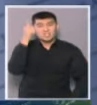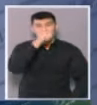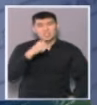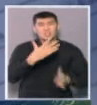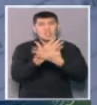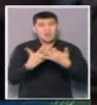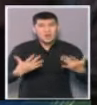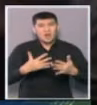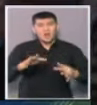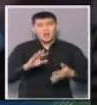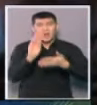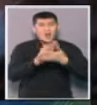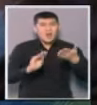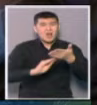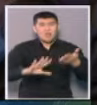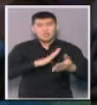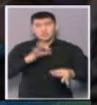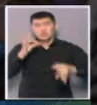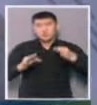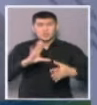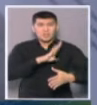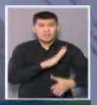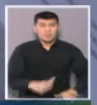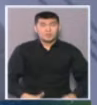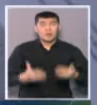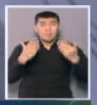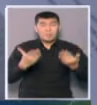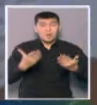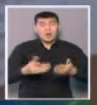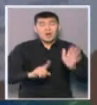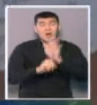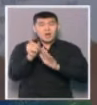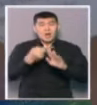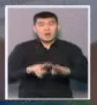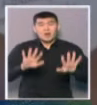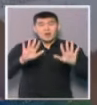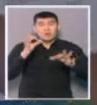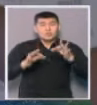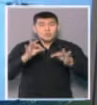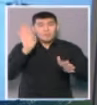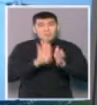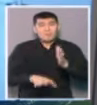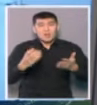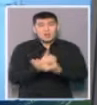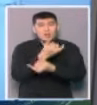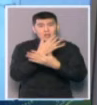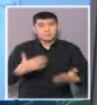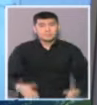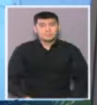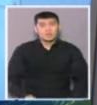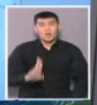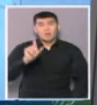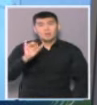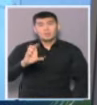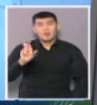тоздырмаған табалдырығы жоқ. Ол сотқа да жүгінген. Бірақ алғашқысы сәтсіз өткен. Бізге